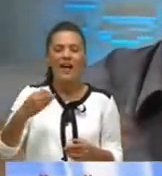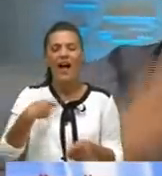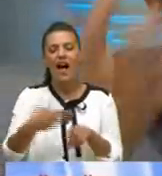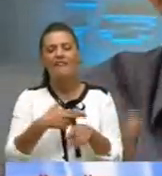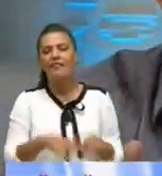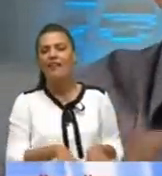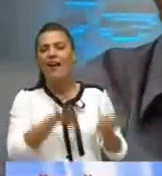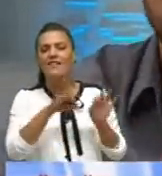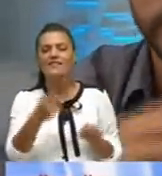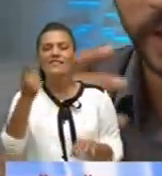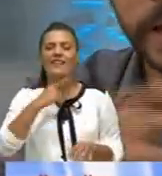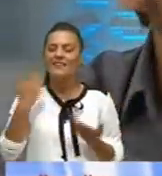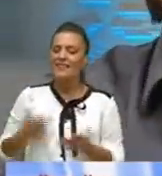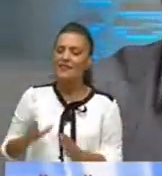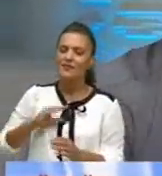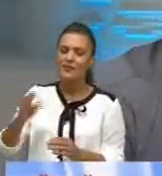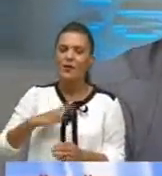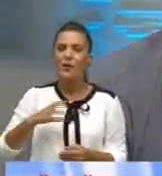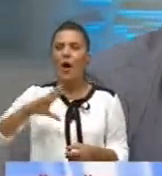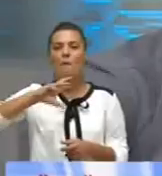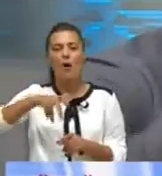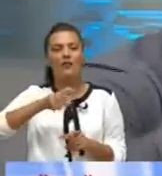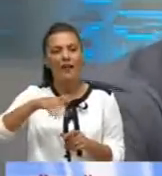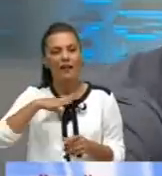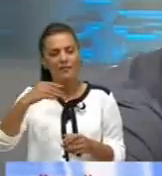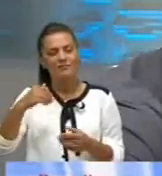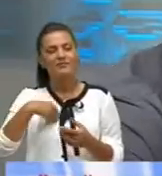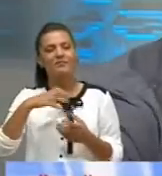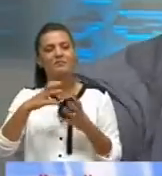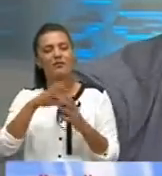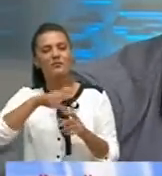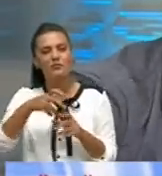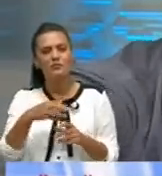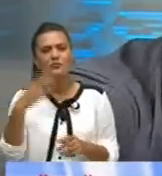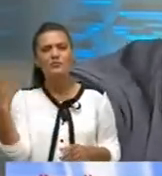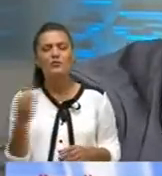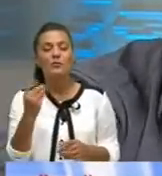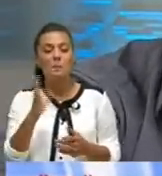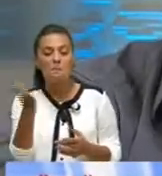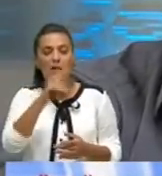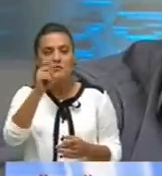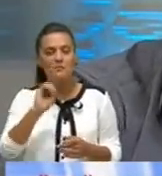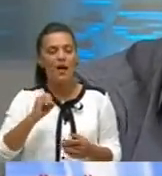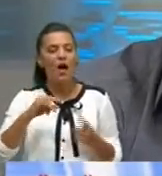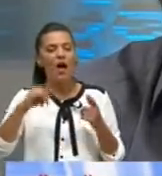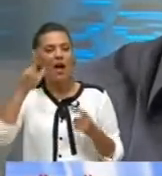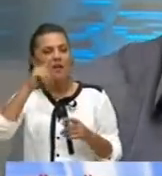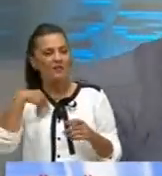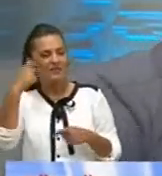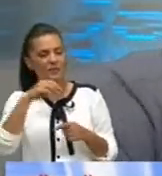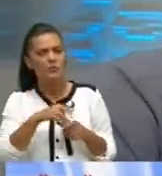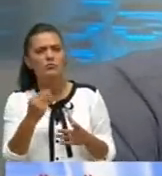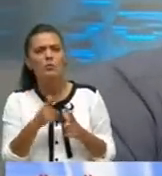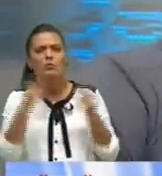sofranız hazır. Tatlı yavrularınız falan. Portakal suyu, onu unutmayın. Portakal suyu orada kocaman duruyor. Ve birçok başka Hollywood sembolü daha var. Evet. Ve çok